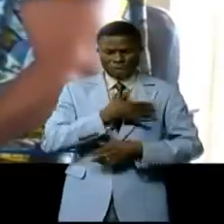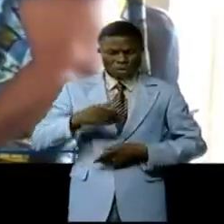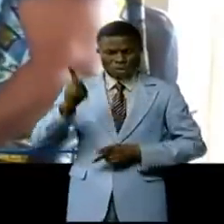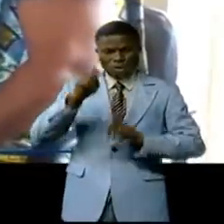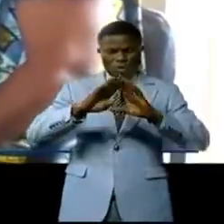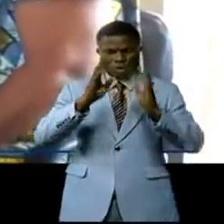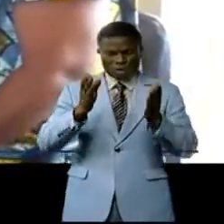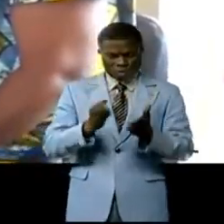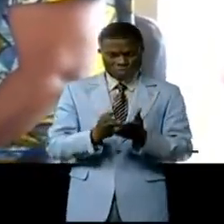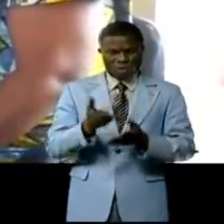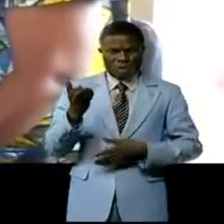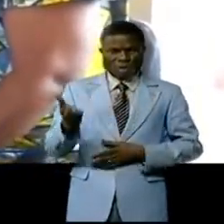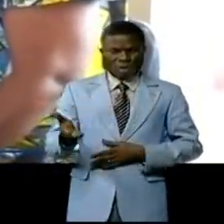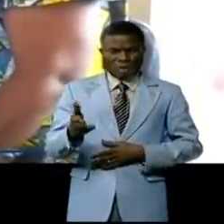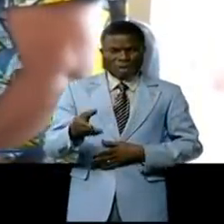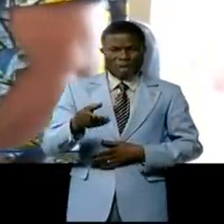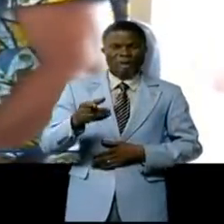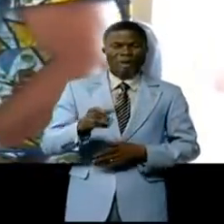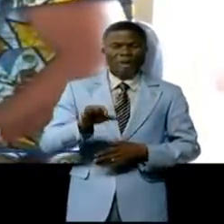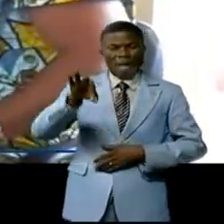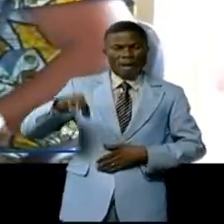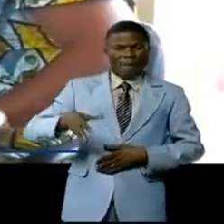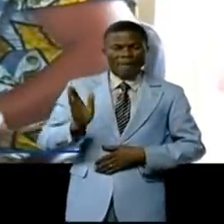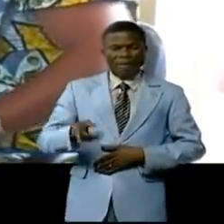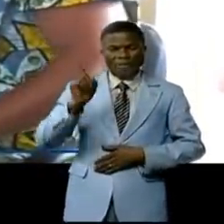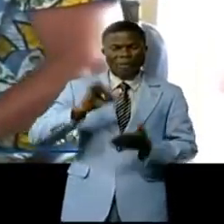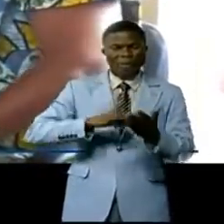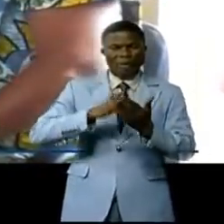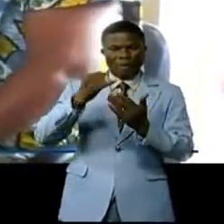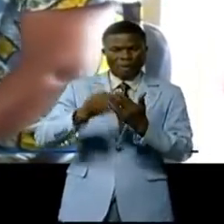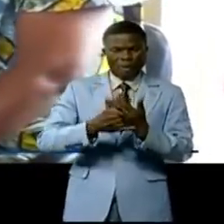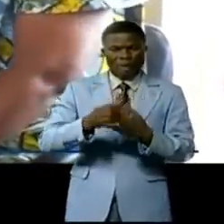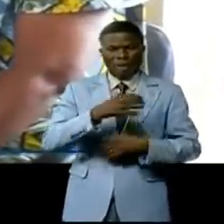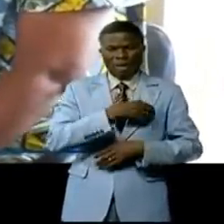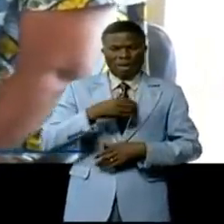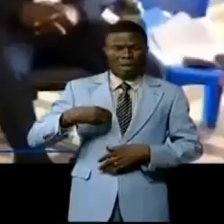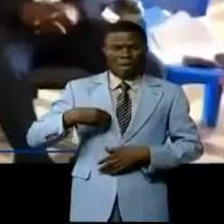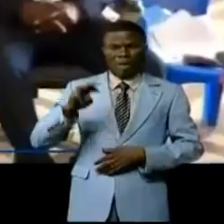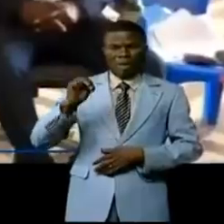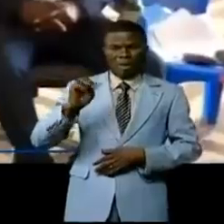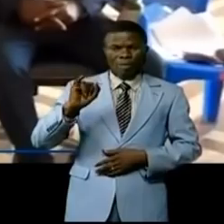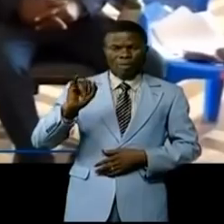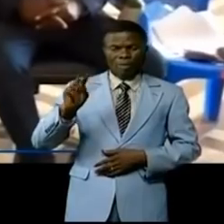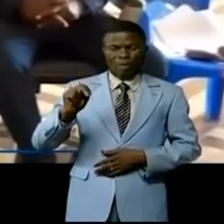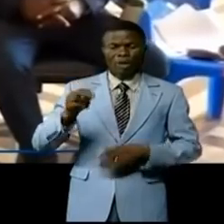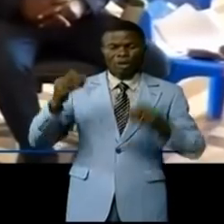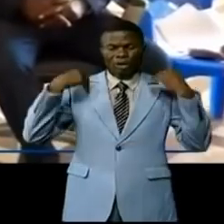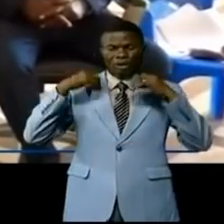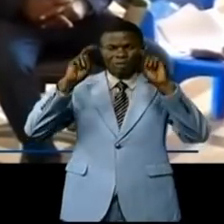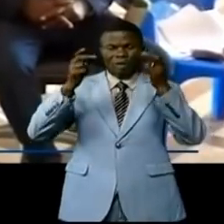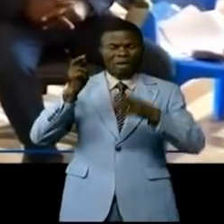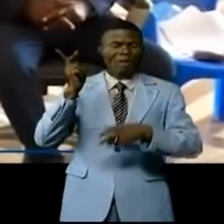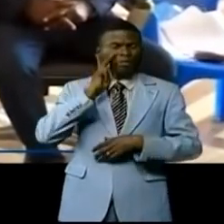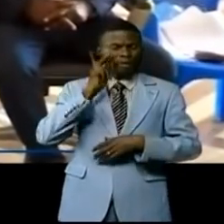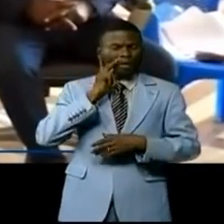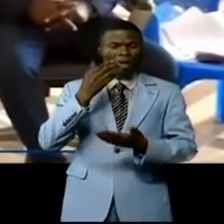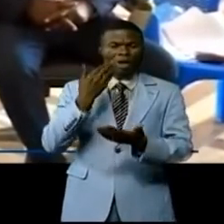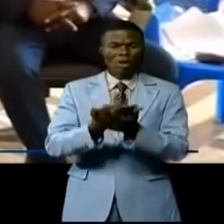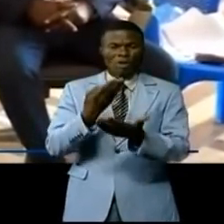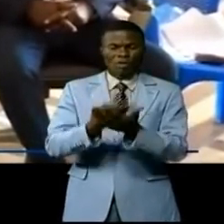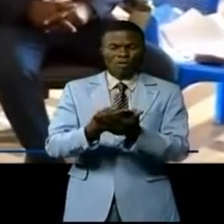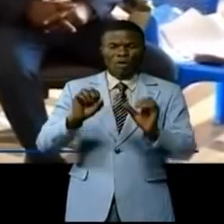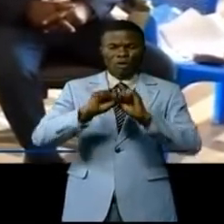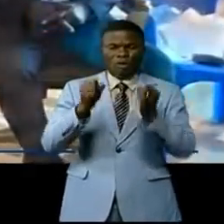de sa juridiction, première bénéficiaire de ce projet, Mami Kakoubi Tshikele, maire de la ville de Kananga, félicite le Fonds social pour la tenue de